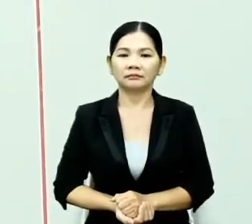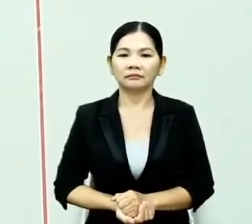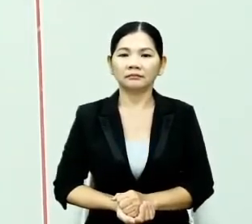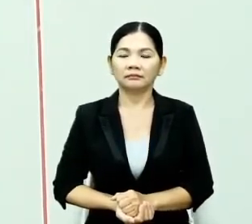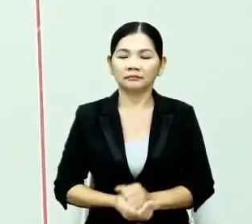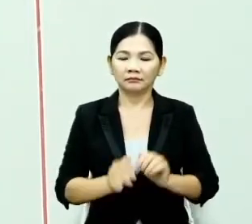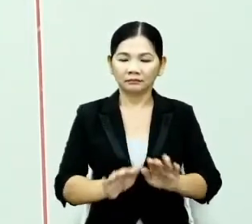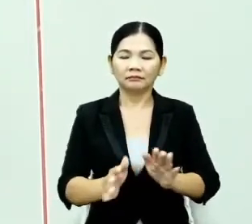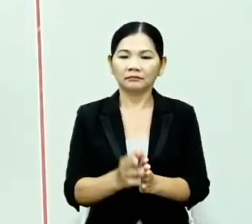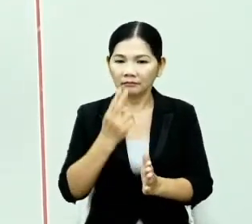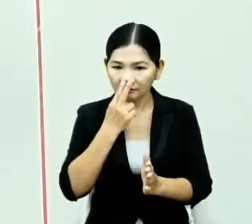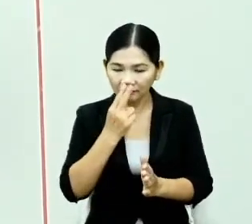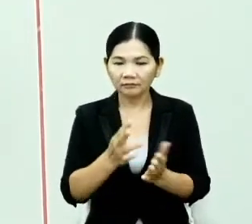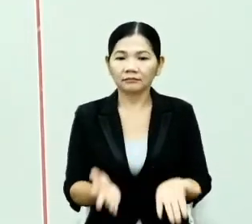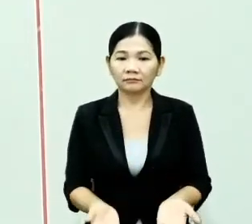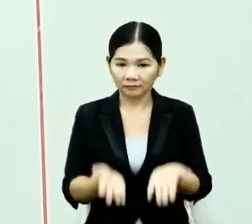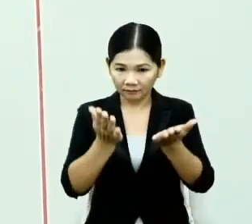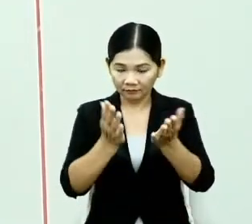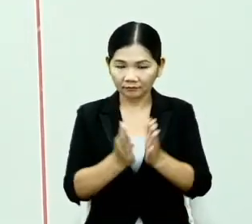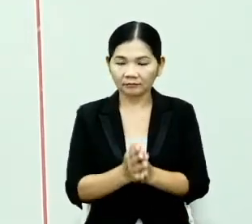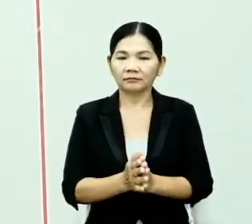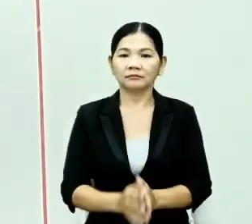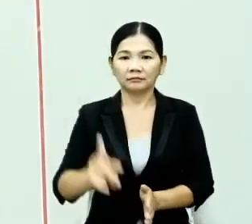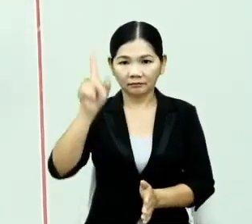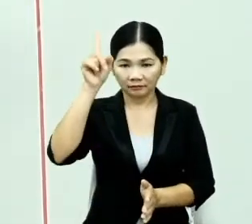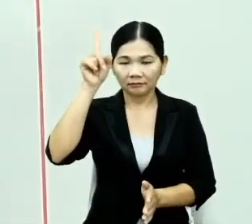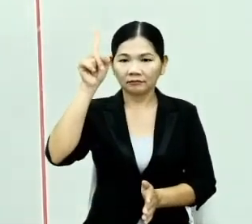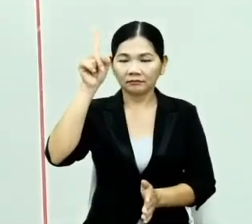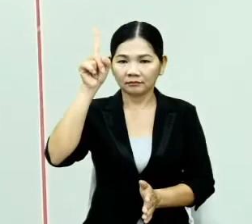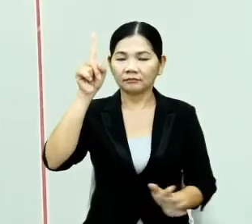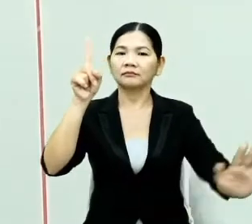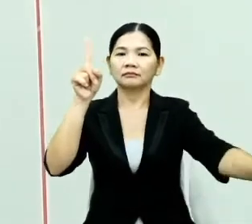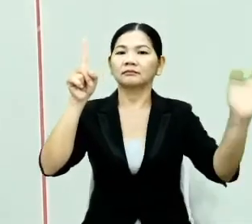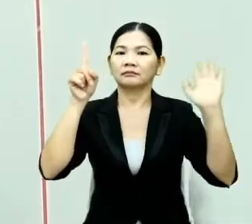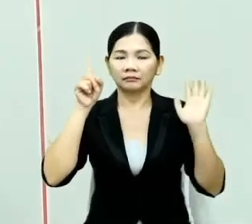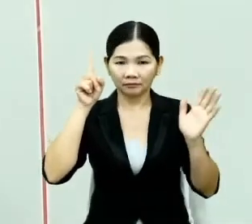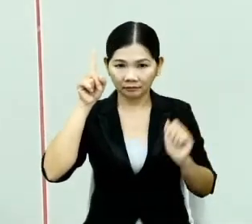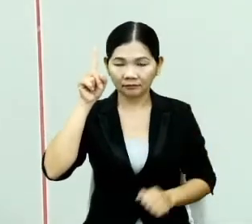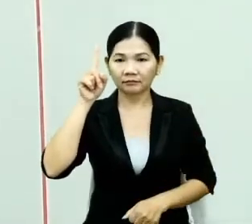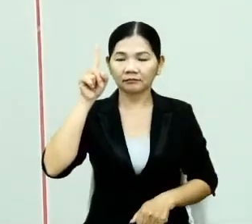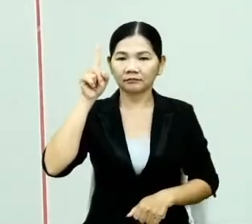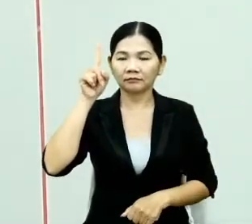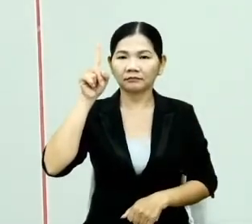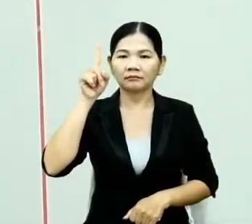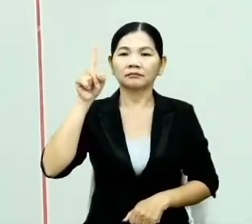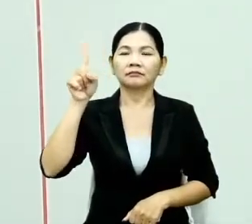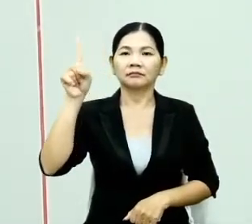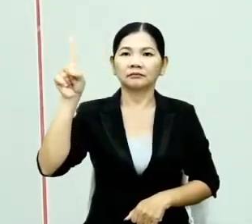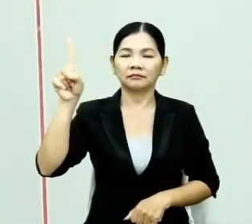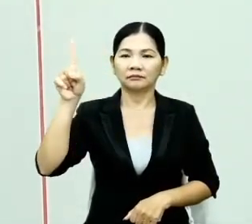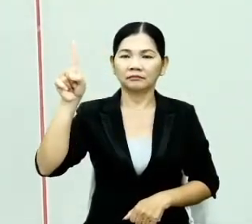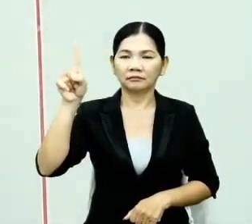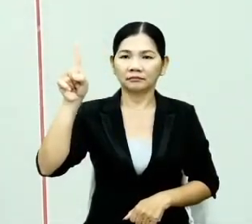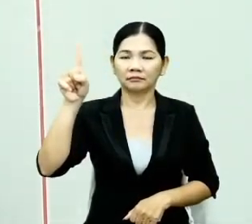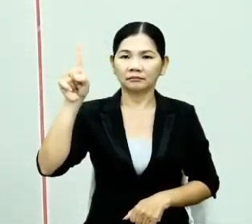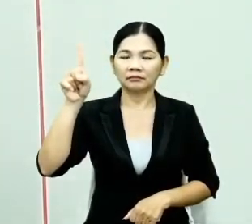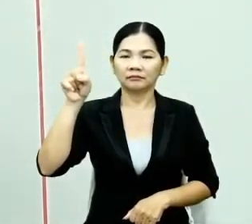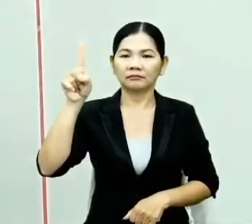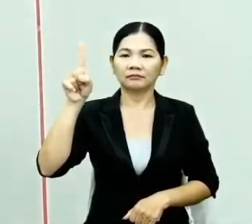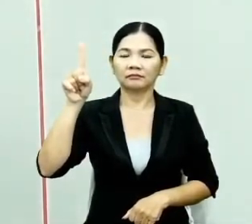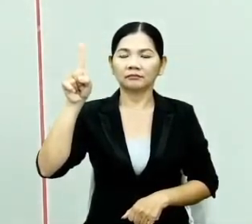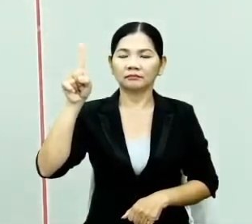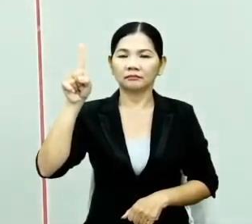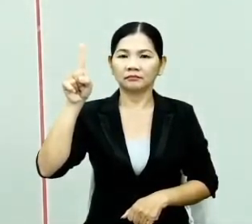រគុណកូនកូនឥឡូវកូនកូនក្រោកឈរឡើងកូនលើកចង្អុលដៃស្ដាំរបស់កូនចាកូនលើកចង្អុលដៃហើយកូនឈរបែរមុខមកក្